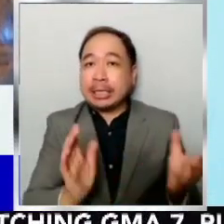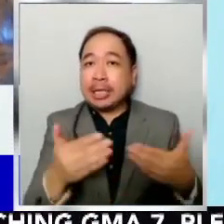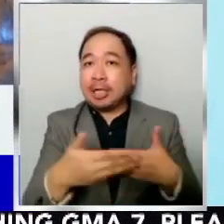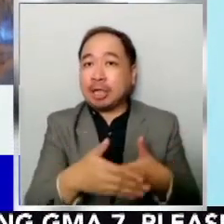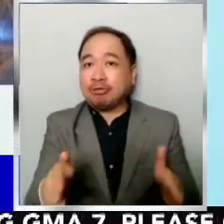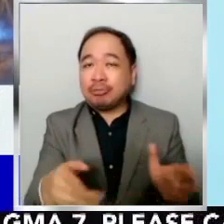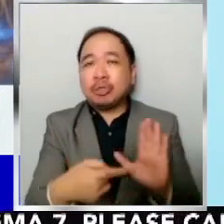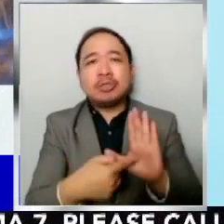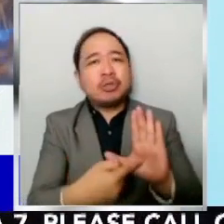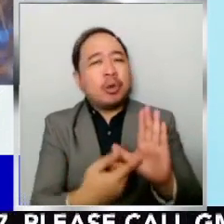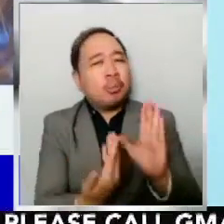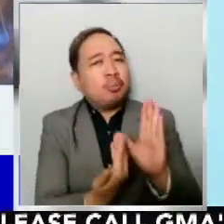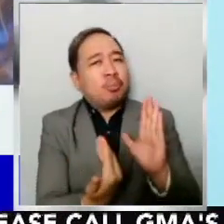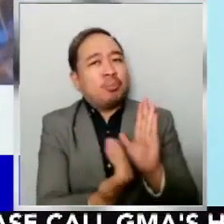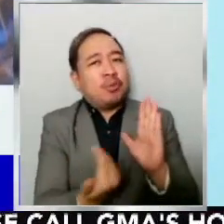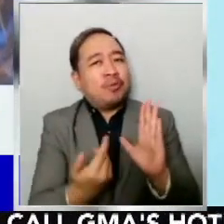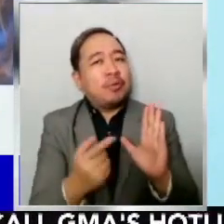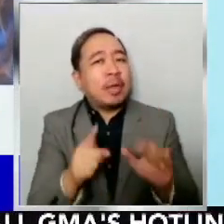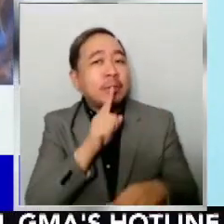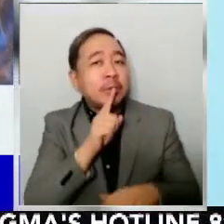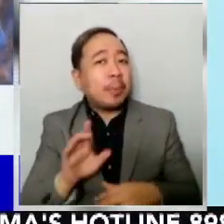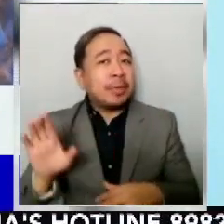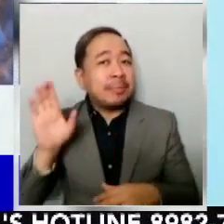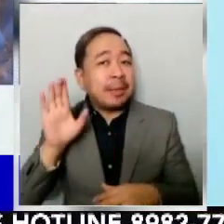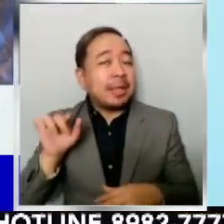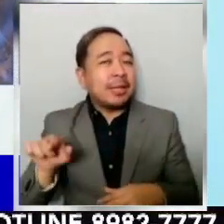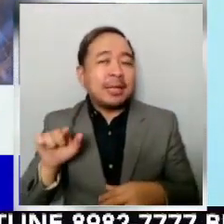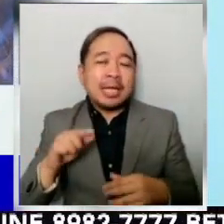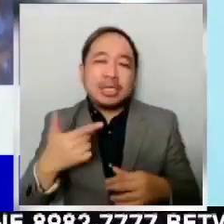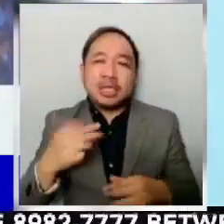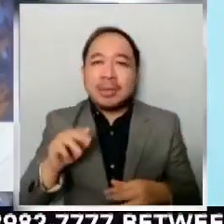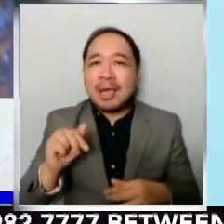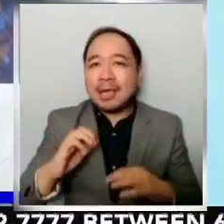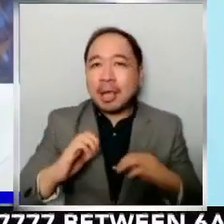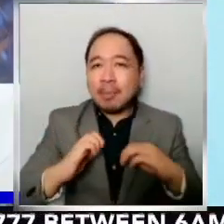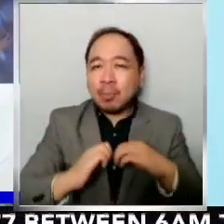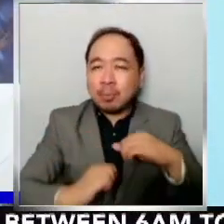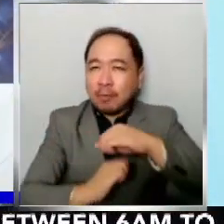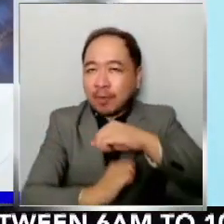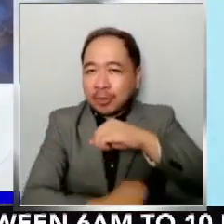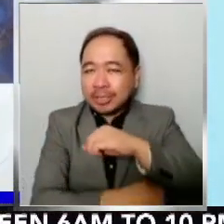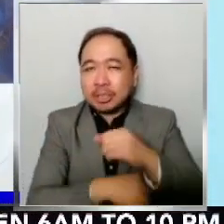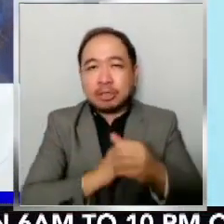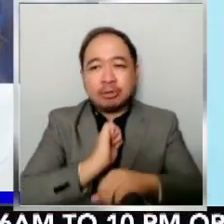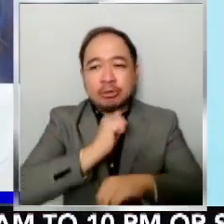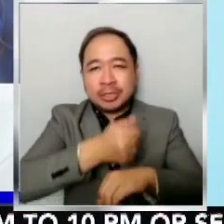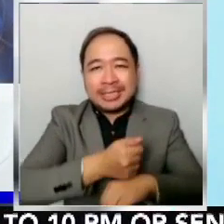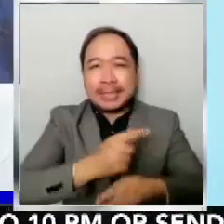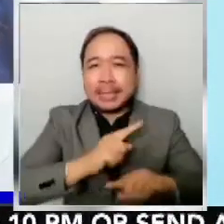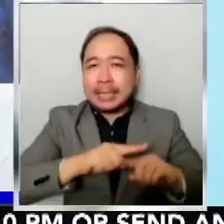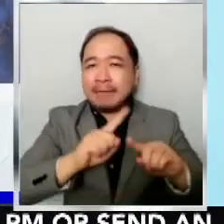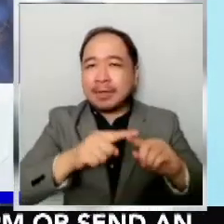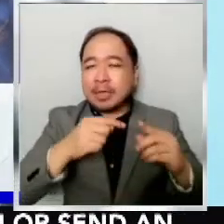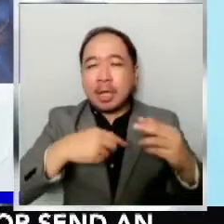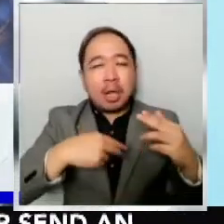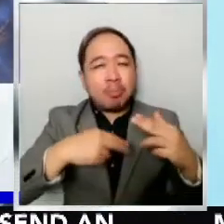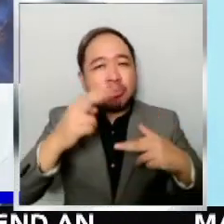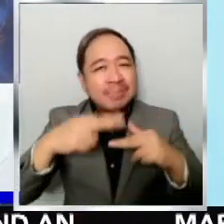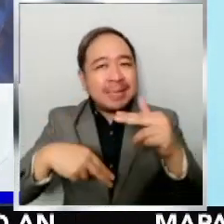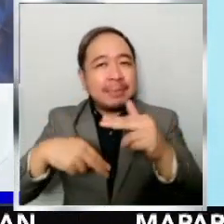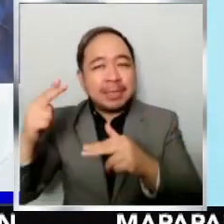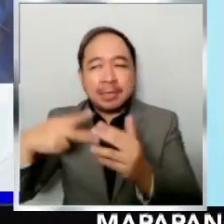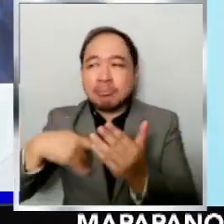Kapuso Foundation para magtayo ng mga developmental infrastructure projects na talagang maaasahan ng